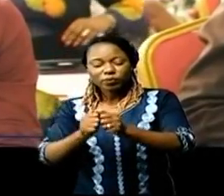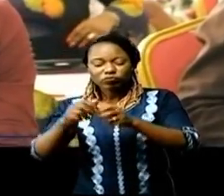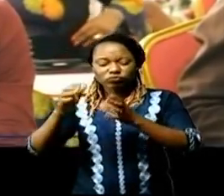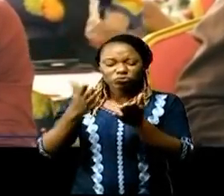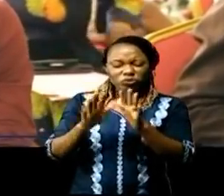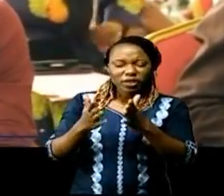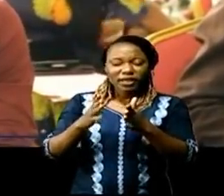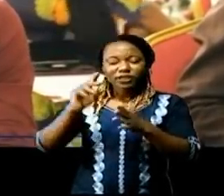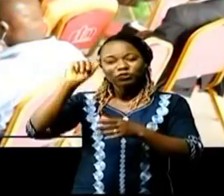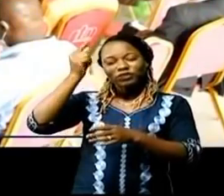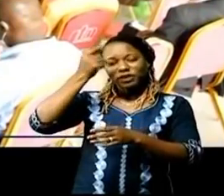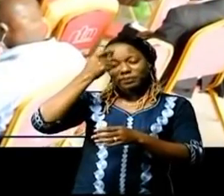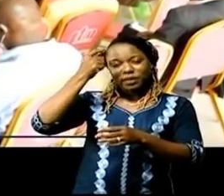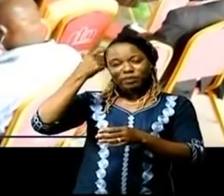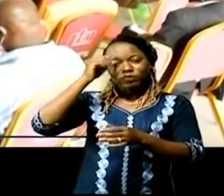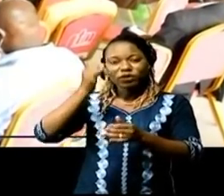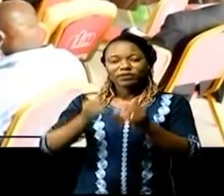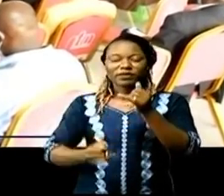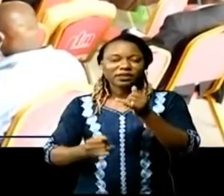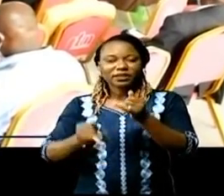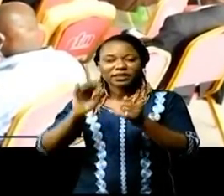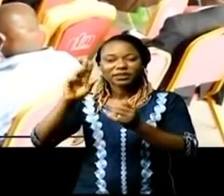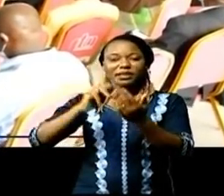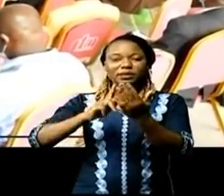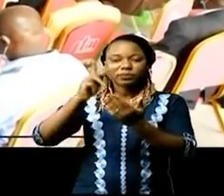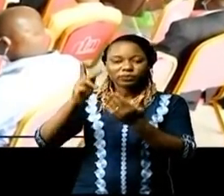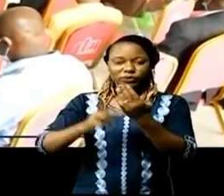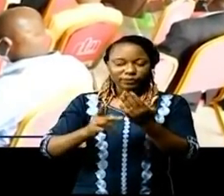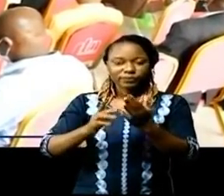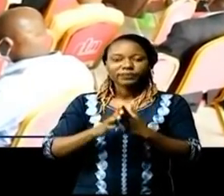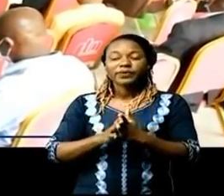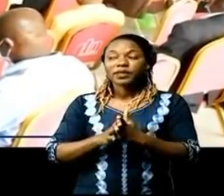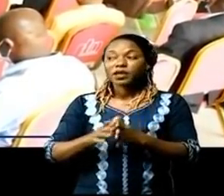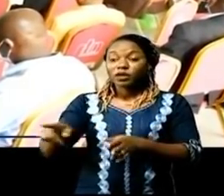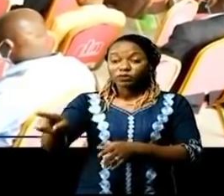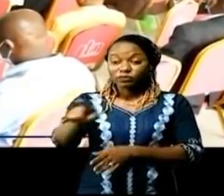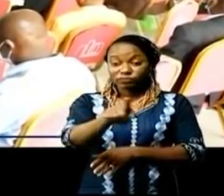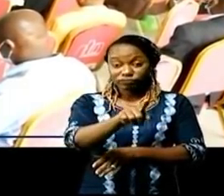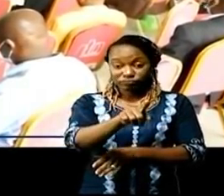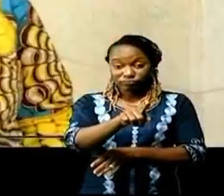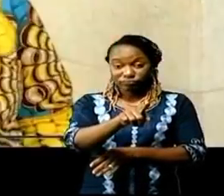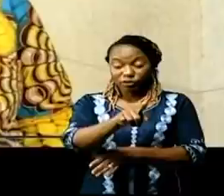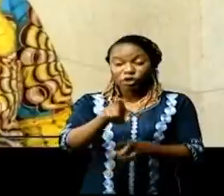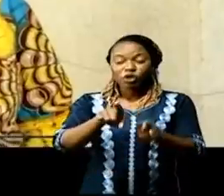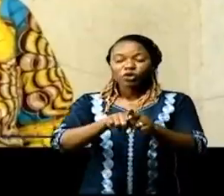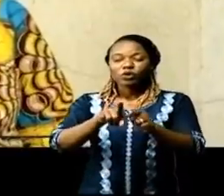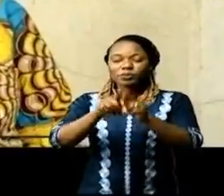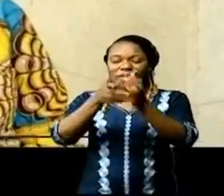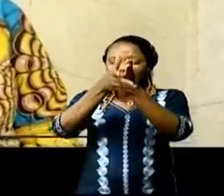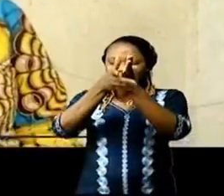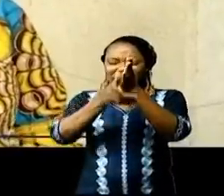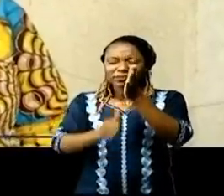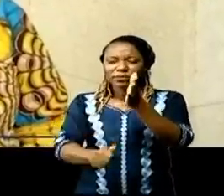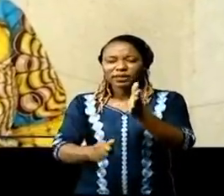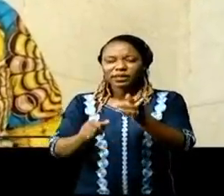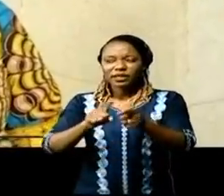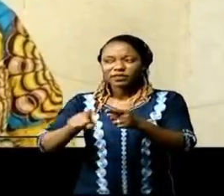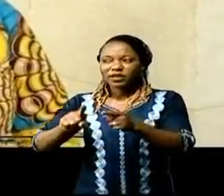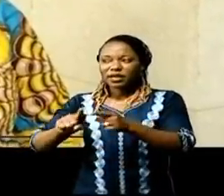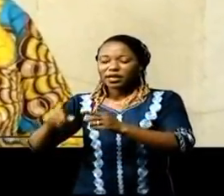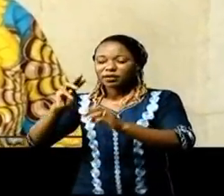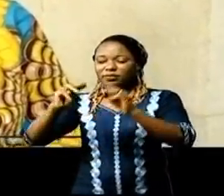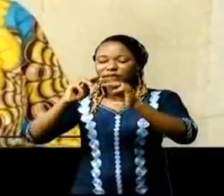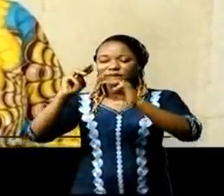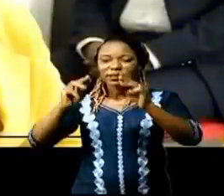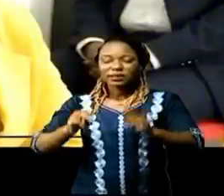du gouvernement pour la finalisation de ce processus. Vous êtes là comme les experts des différents ministères sectoriels. Quels